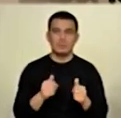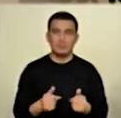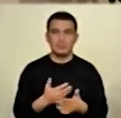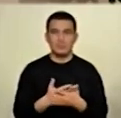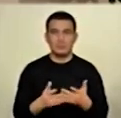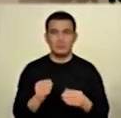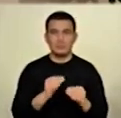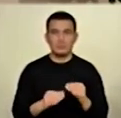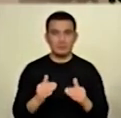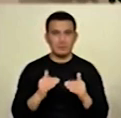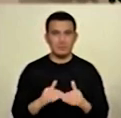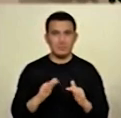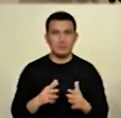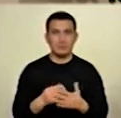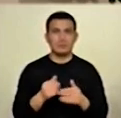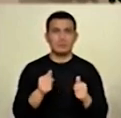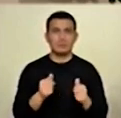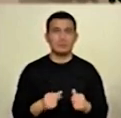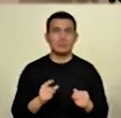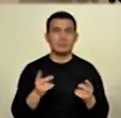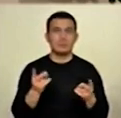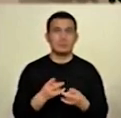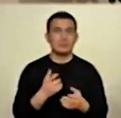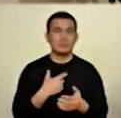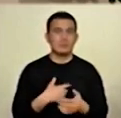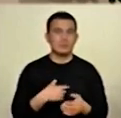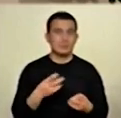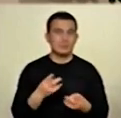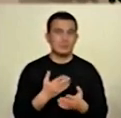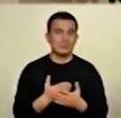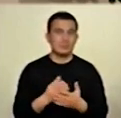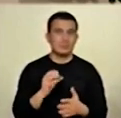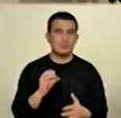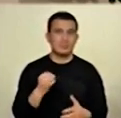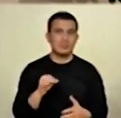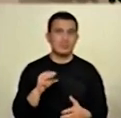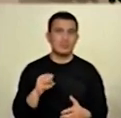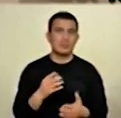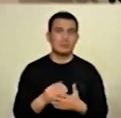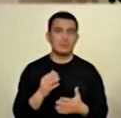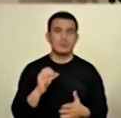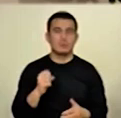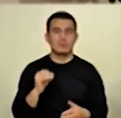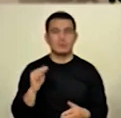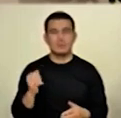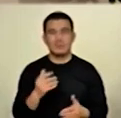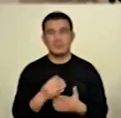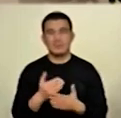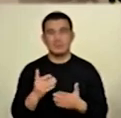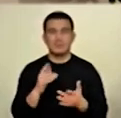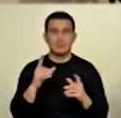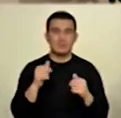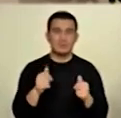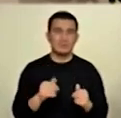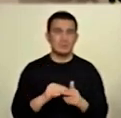qo'yishimiz mumkin. Pastki qismdan endi rasm qo'yishimiz uchun nima uchun biz rasm qo'yamiz veb saytiga yoki veb sahifaga? Bizni veb